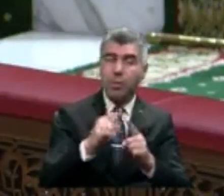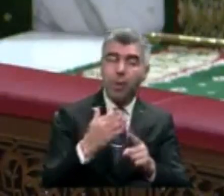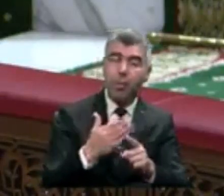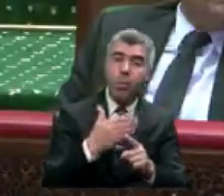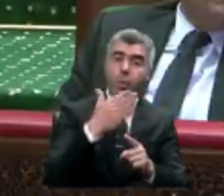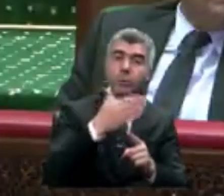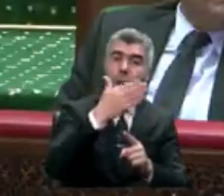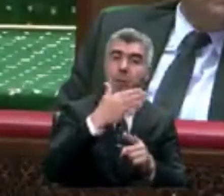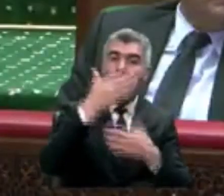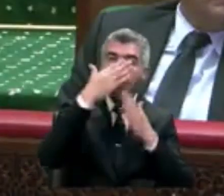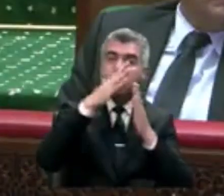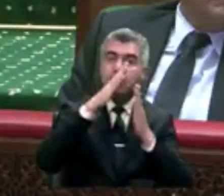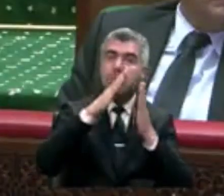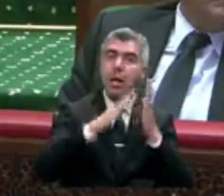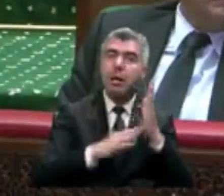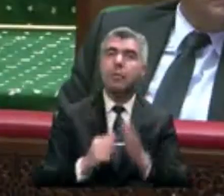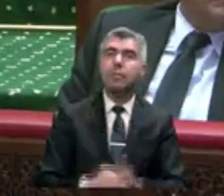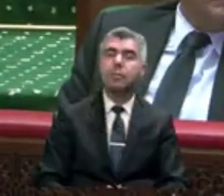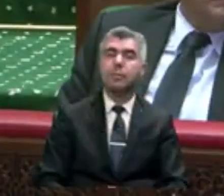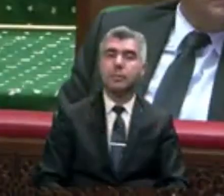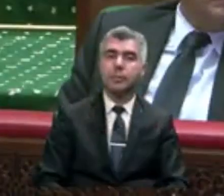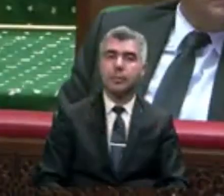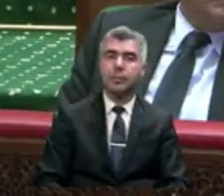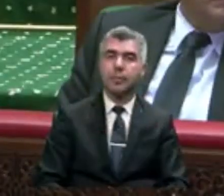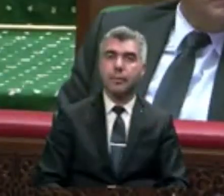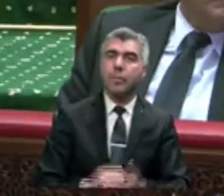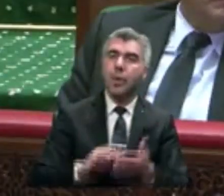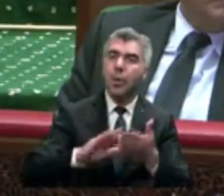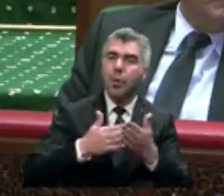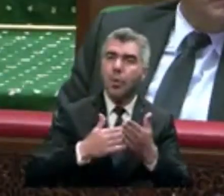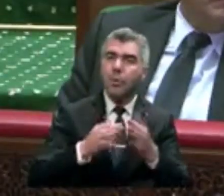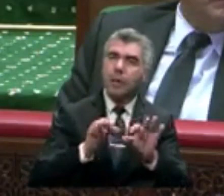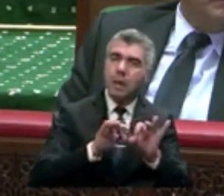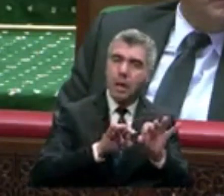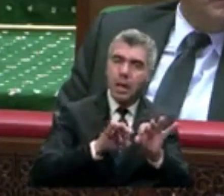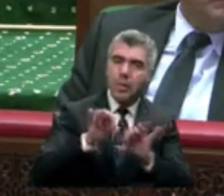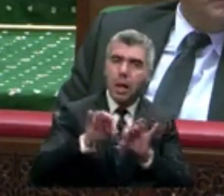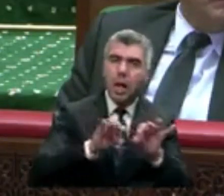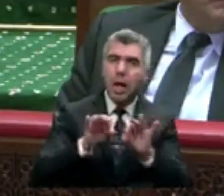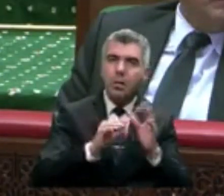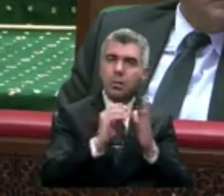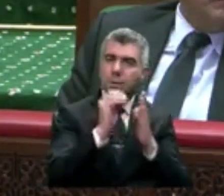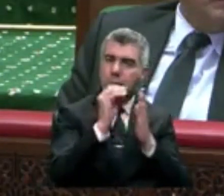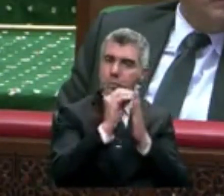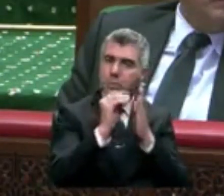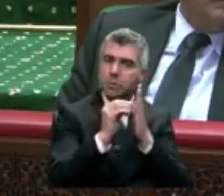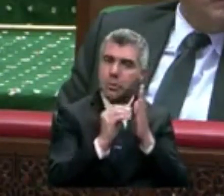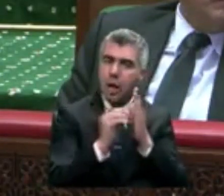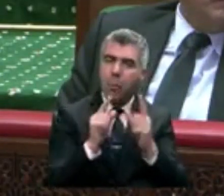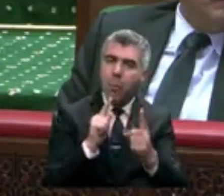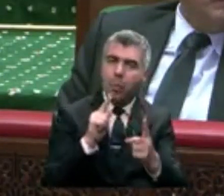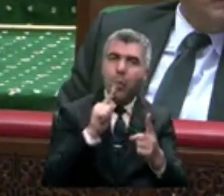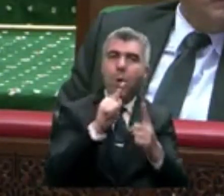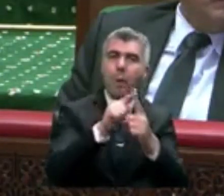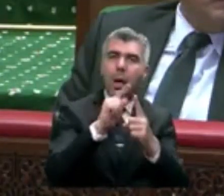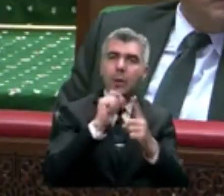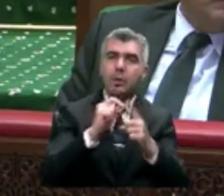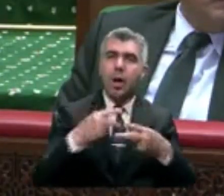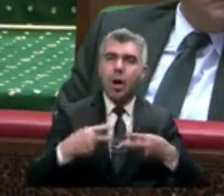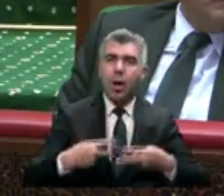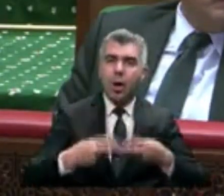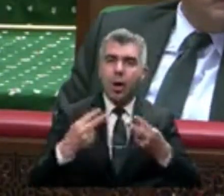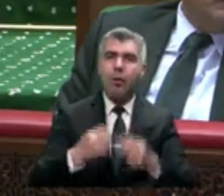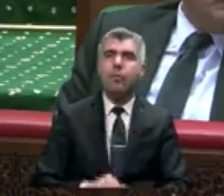بلادنا السييد الوزير المحترم ان من شان كل هذه الاجراءات التي تمت مباشرتها بهذا القطاع ان